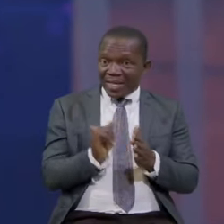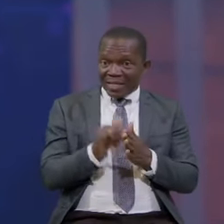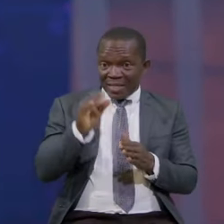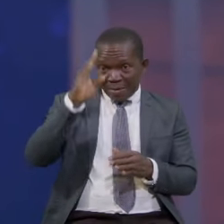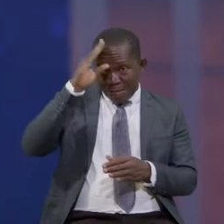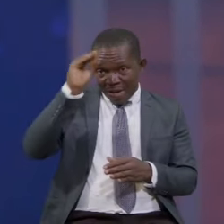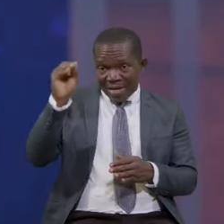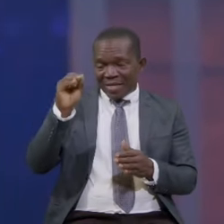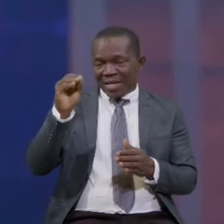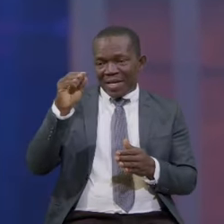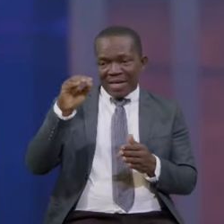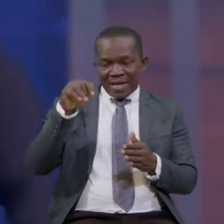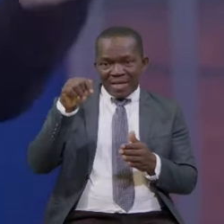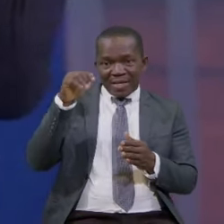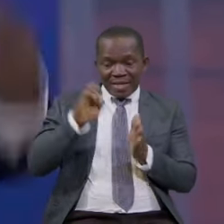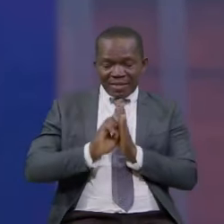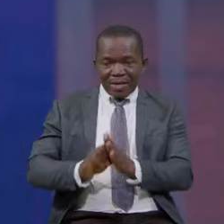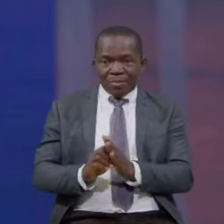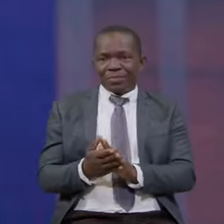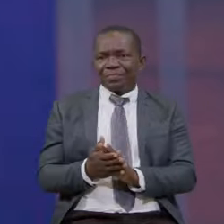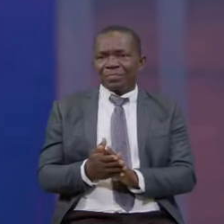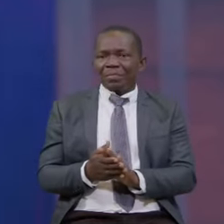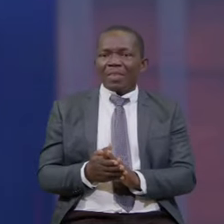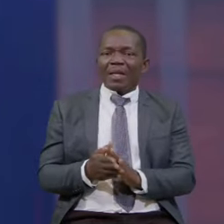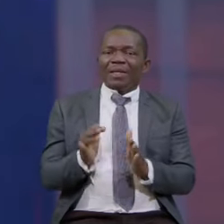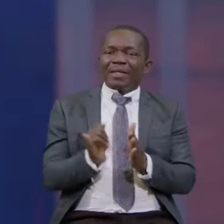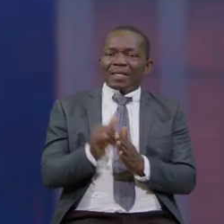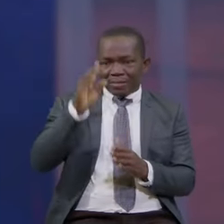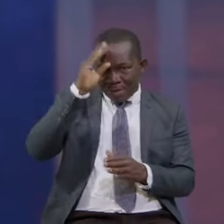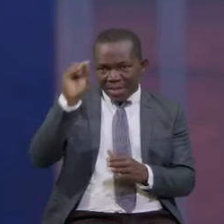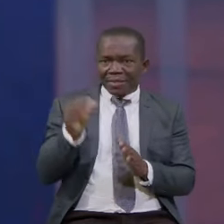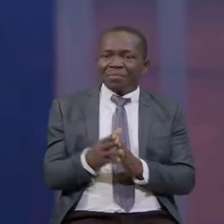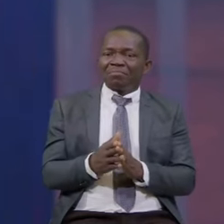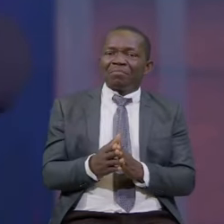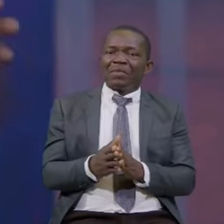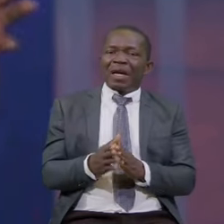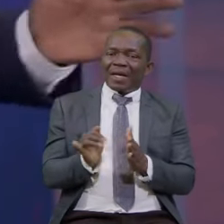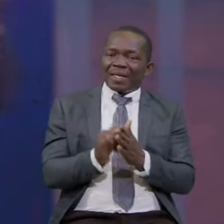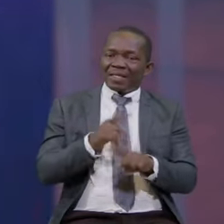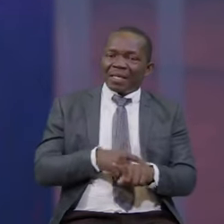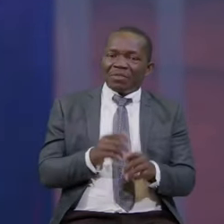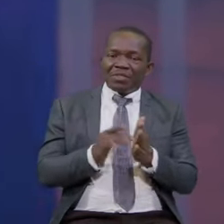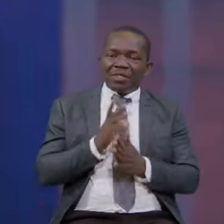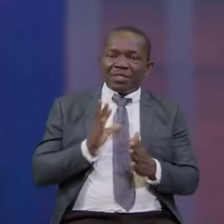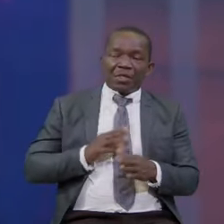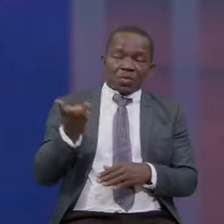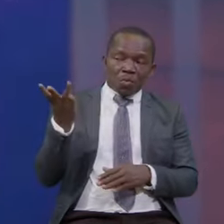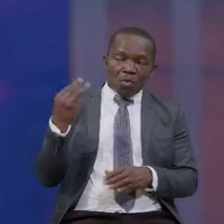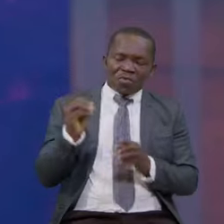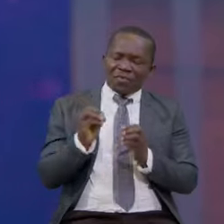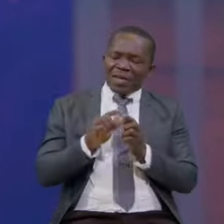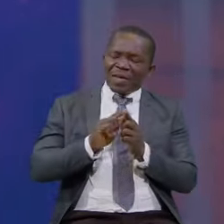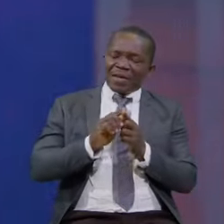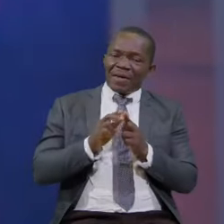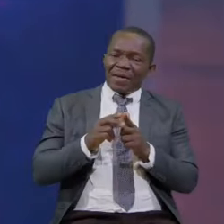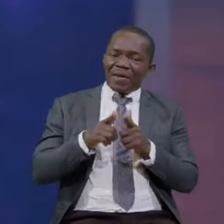oh c'est très loin du Calvaire chapitre 8 est si éloigné de la croix c'est si éloigné